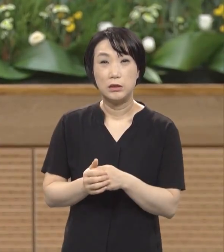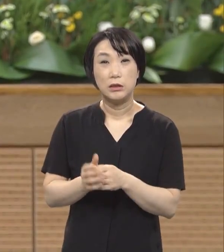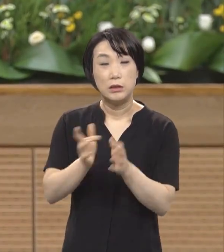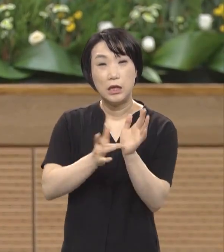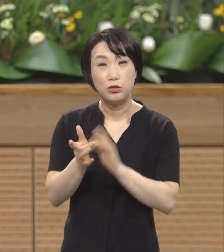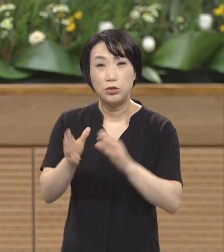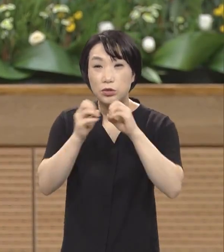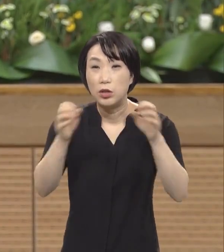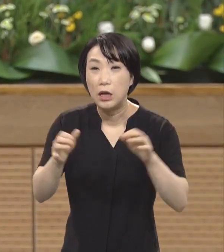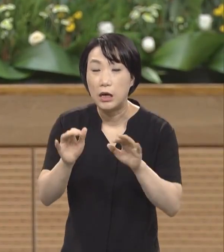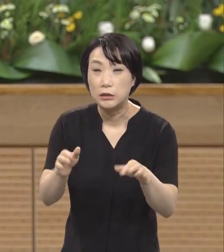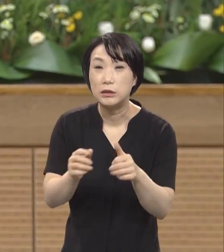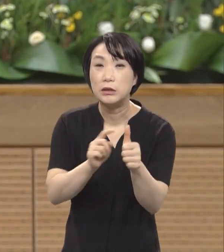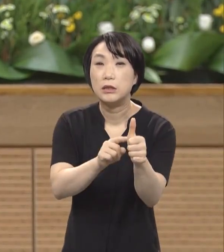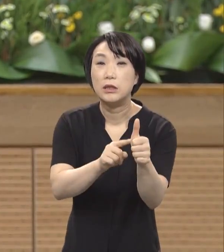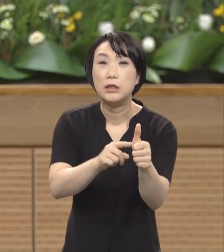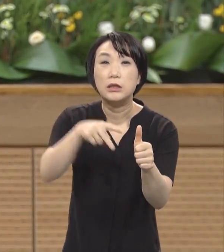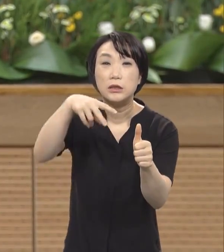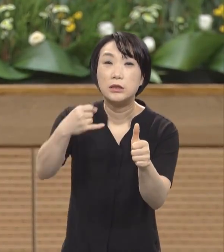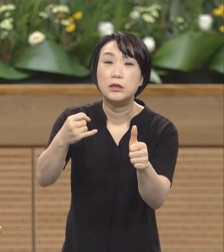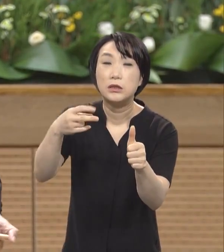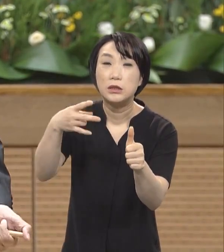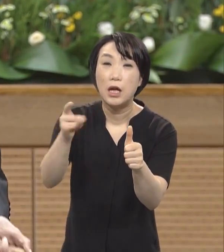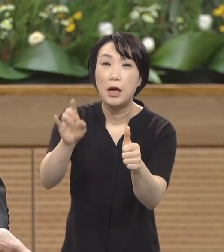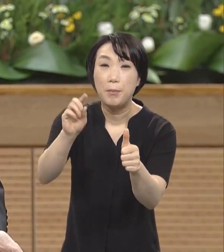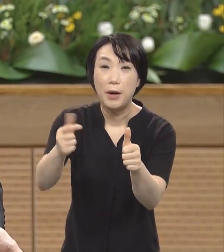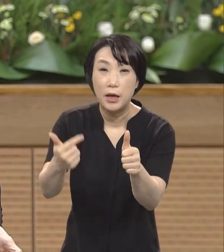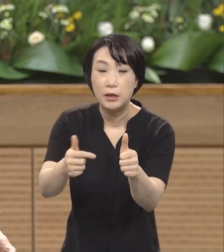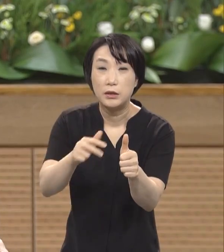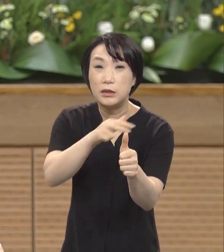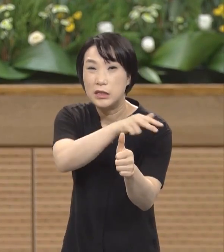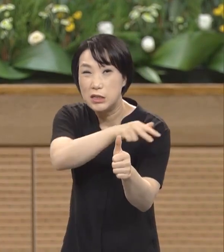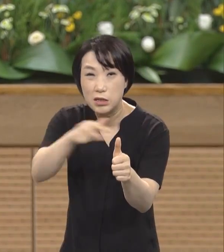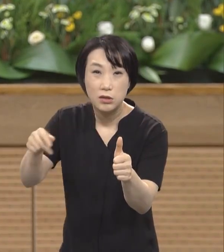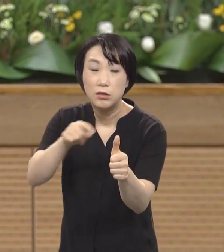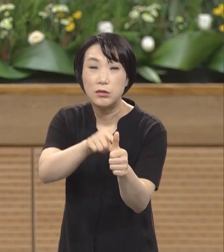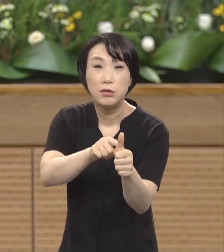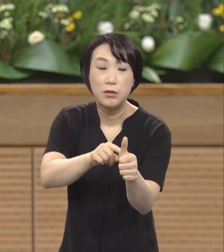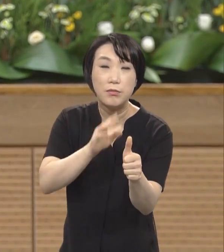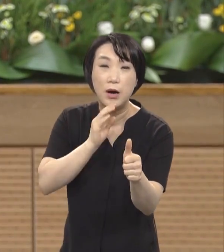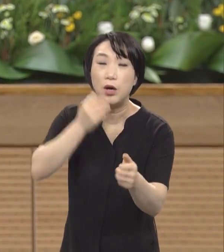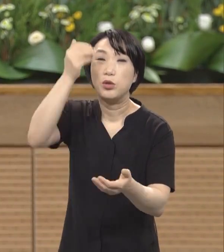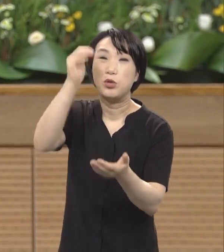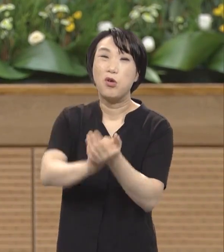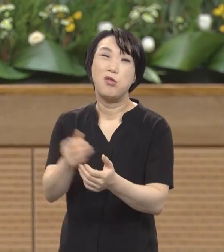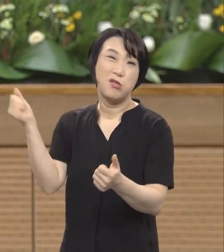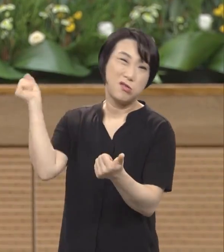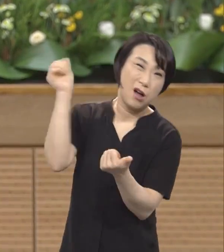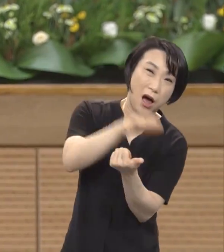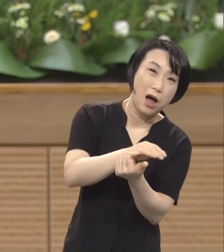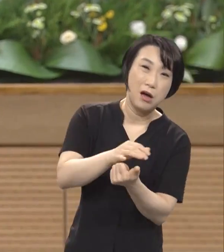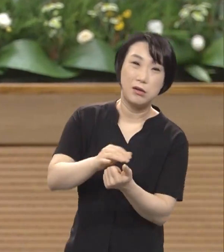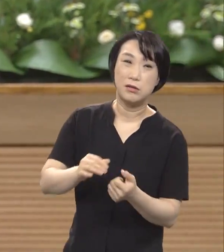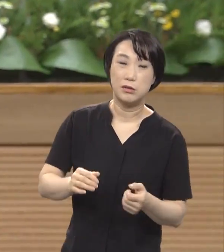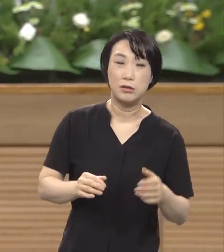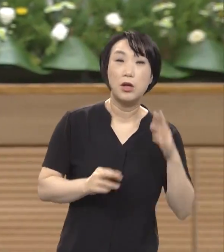악착같이 전하는 스데반도 죽여야 된다. 그래서 돌로 쳐 죽이는 일에 진도주의를